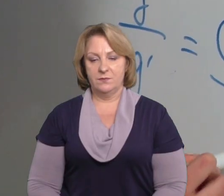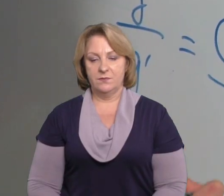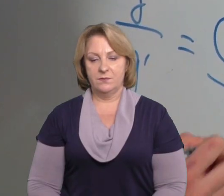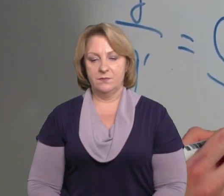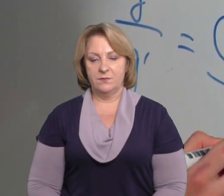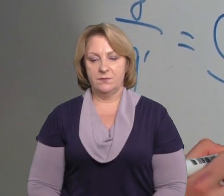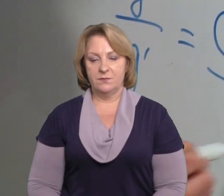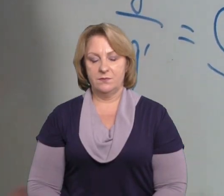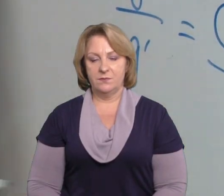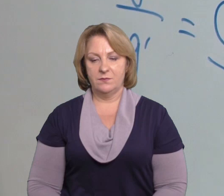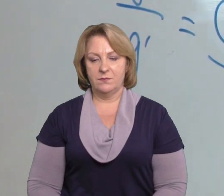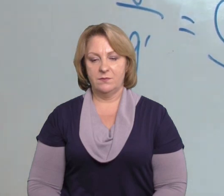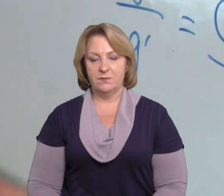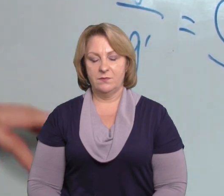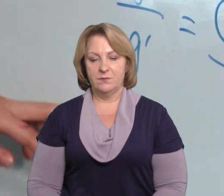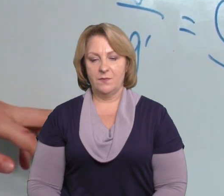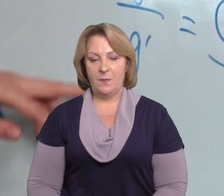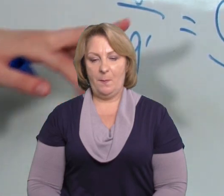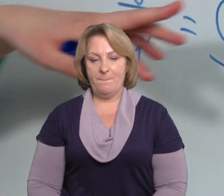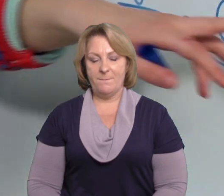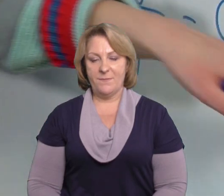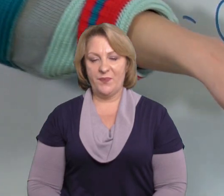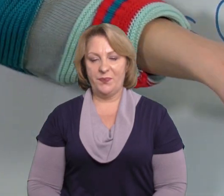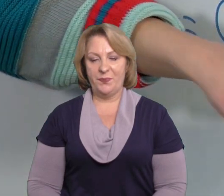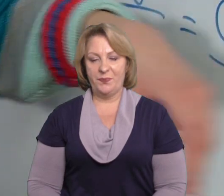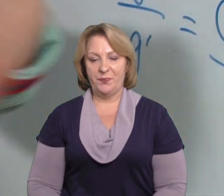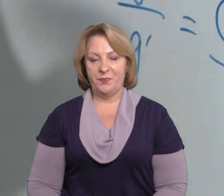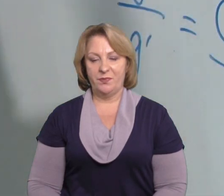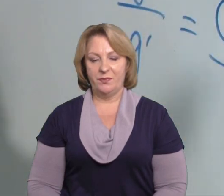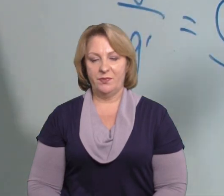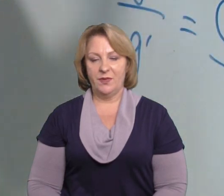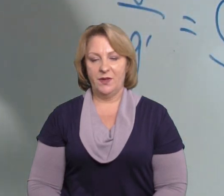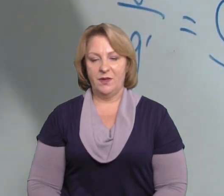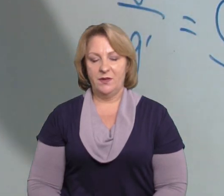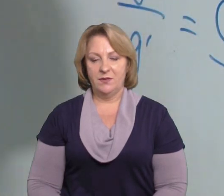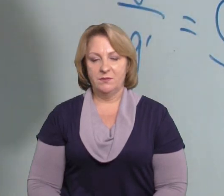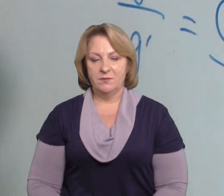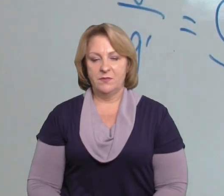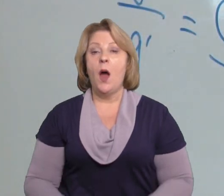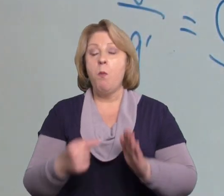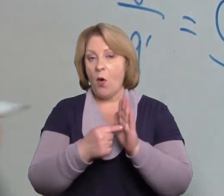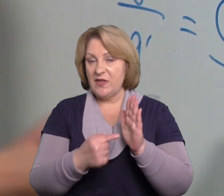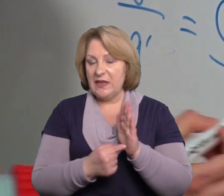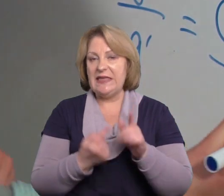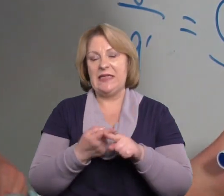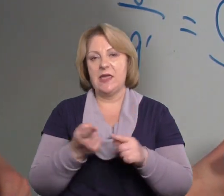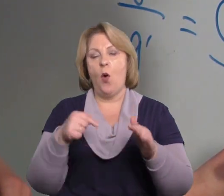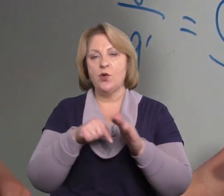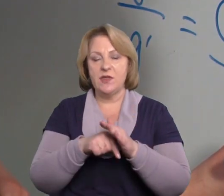gmr в квадраті. Далі, поділити на дріб означає помножити на перевернути. Отже,